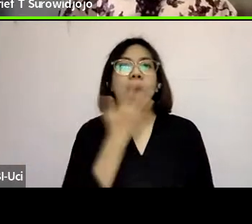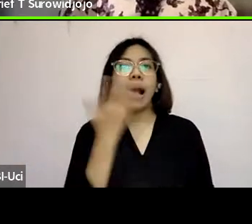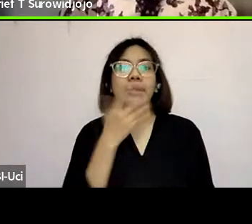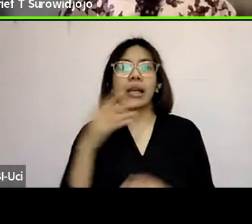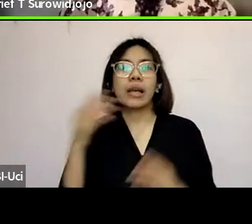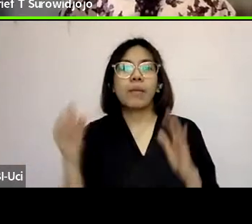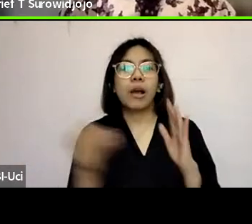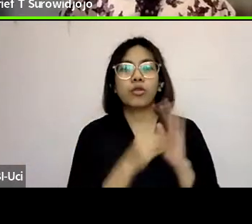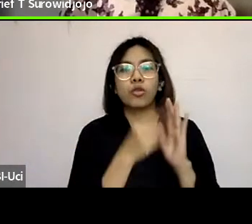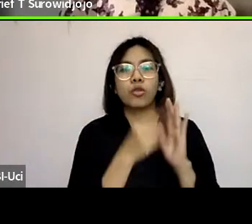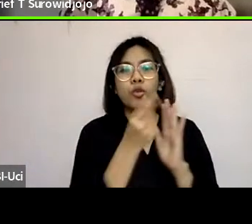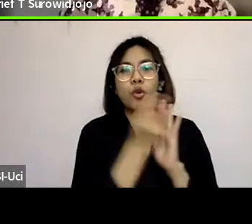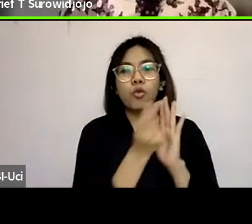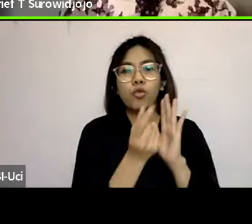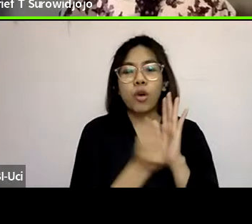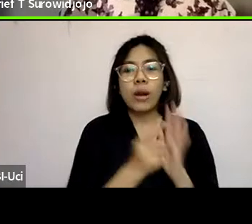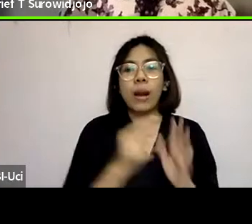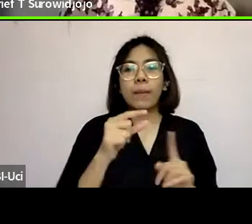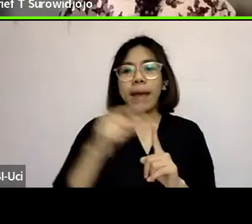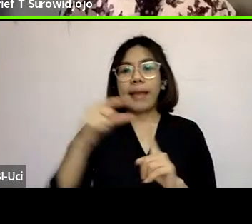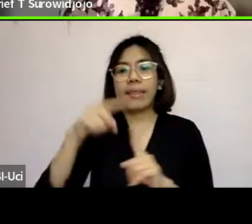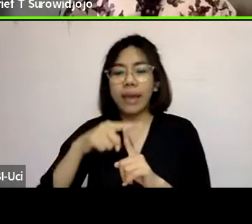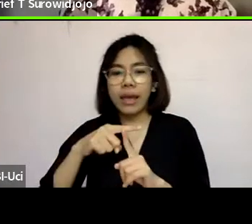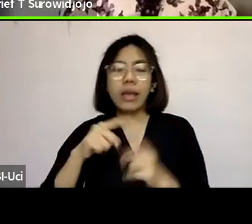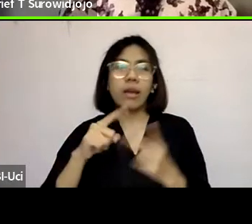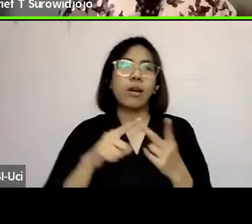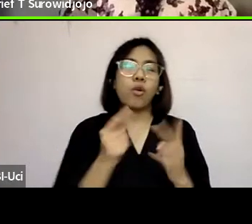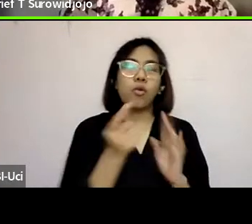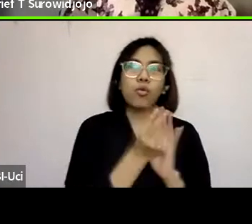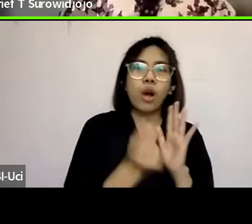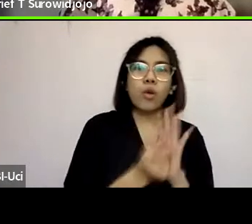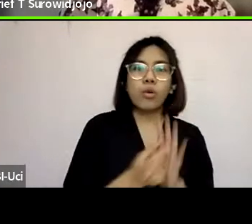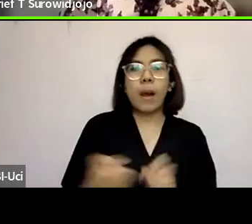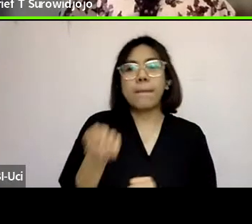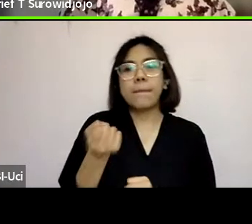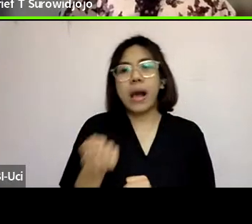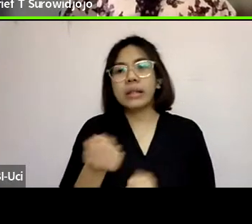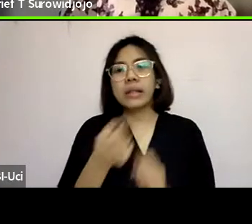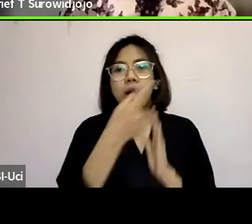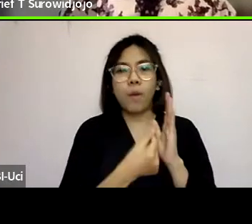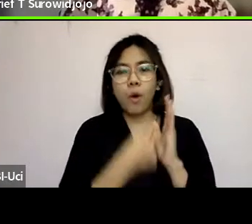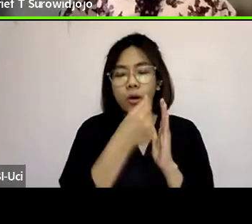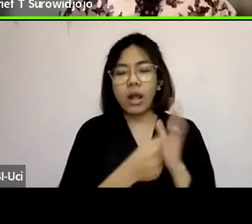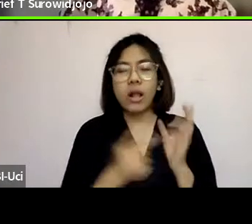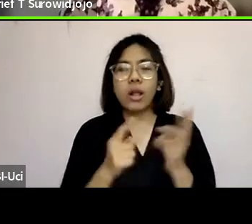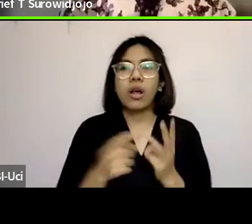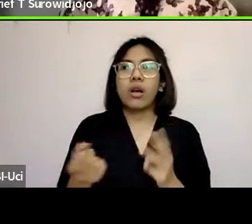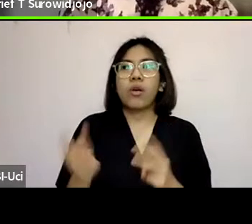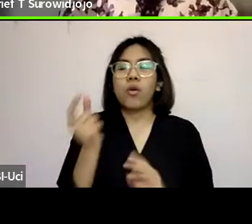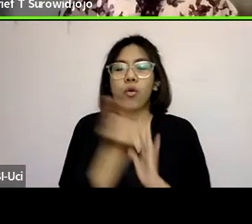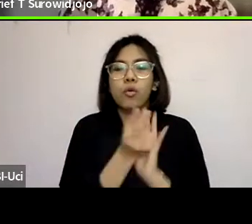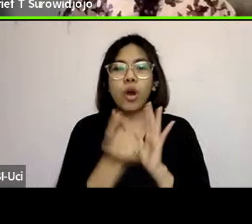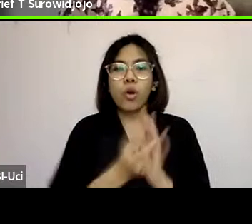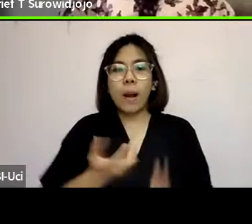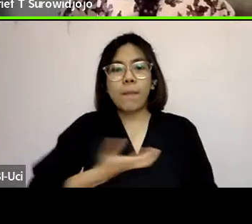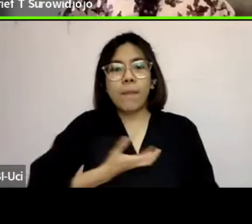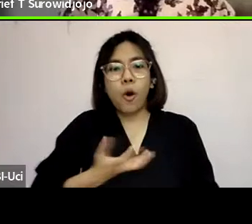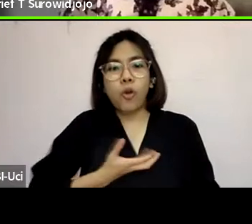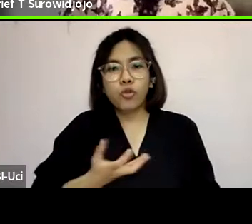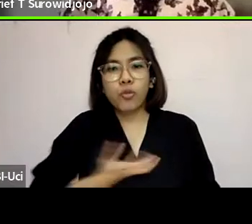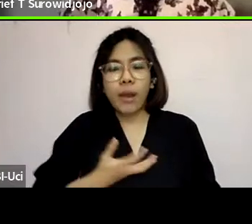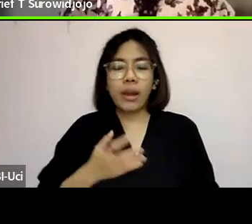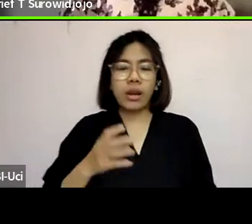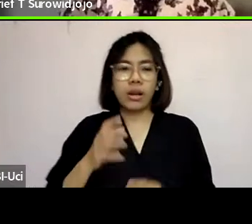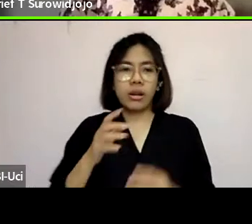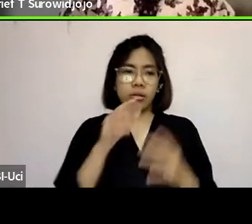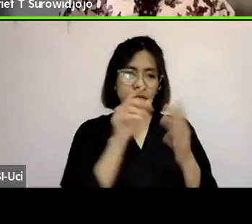undang-undang pasar modal investasi perlindungan konsumen undang-undang itu perlu dengan konsep-konsep